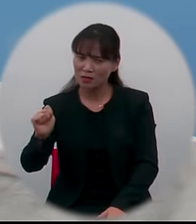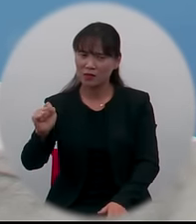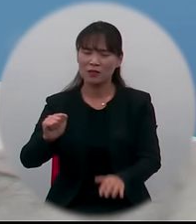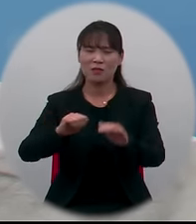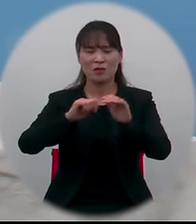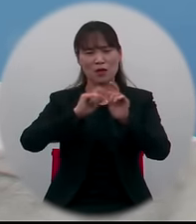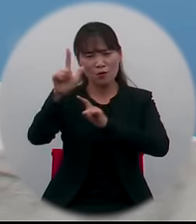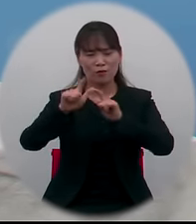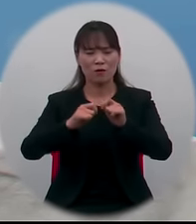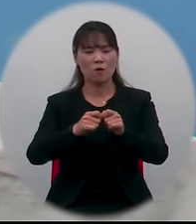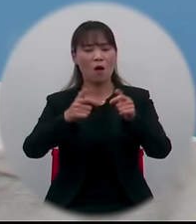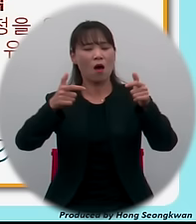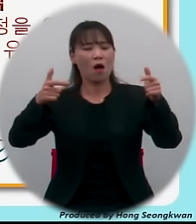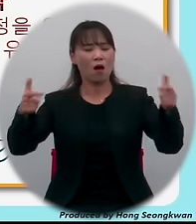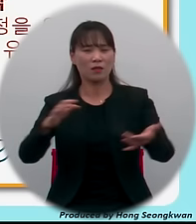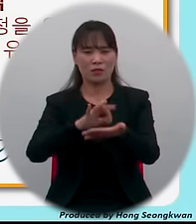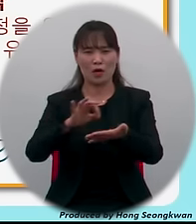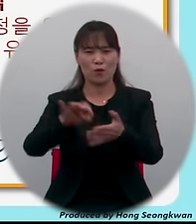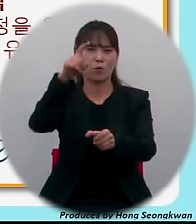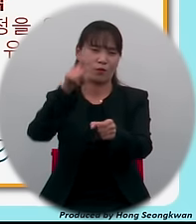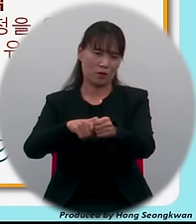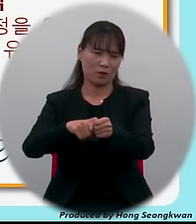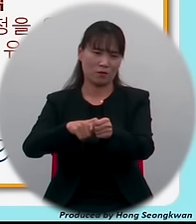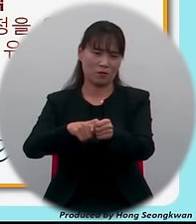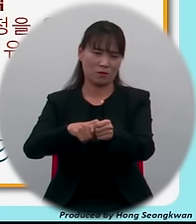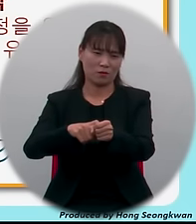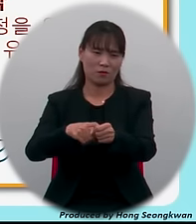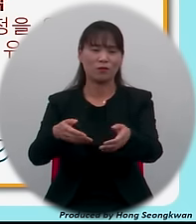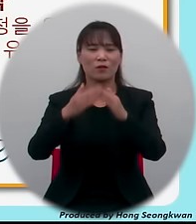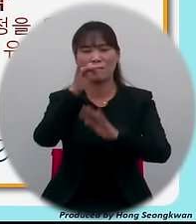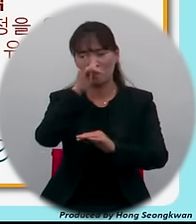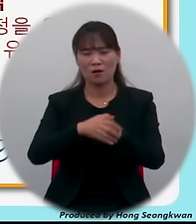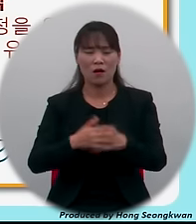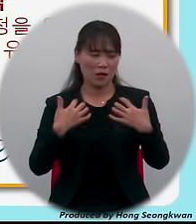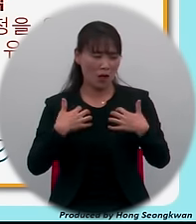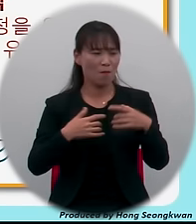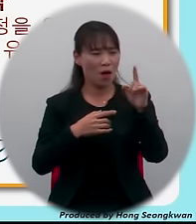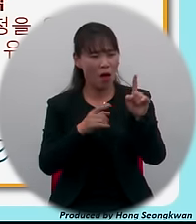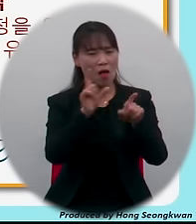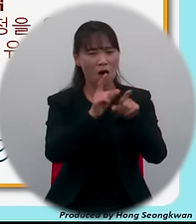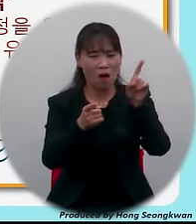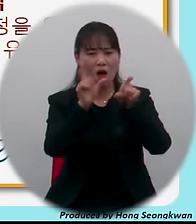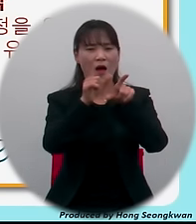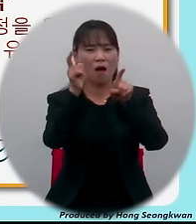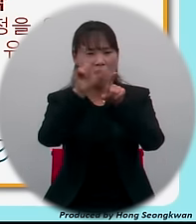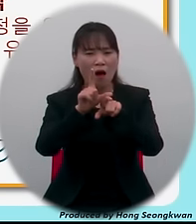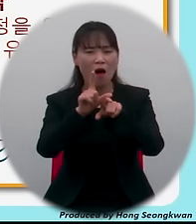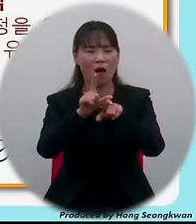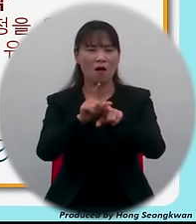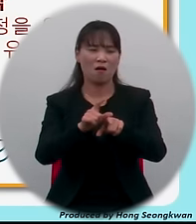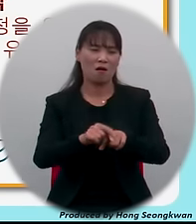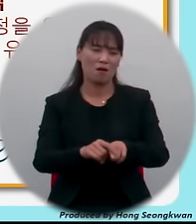만들어져 있어요 게임 한 판하고 두 판하고 세 판하고 바로바로 끌 수 있는 그런 유의 게임은 우리 게임에서는